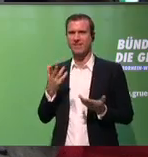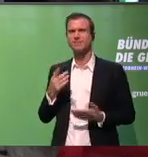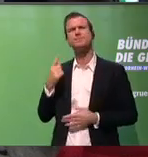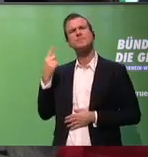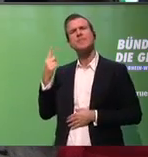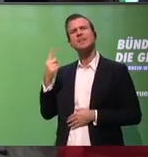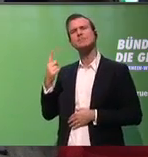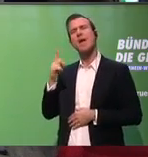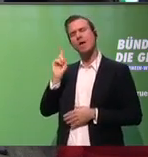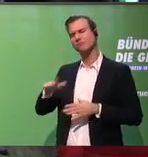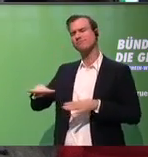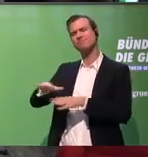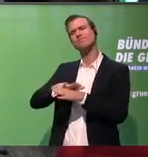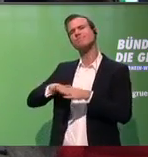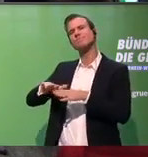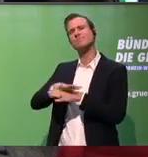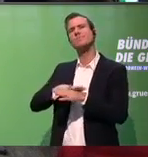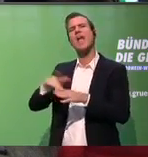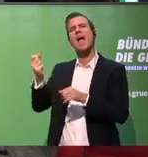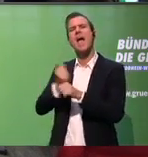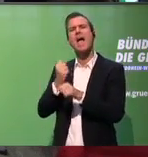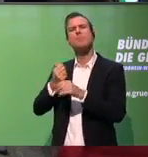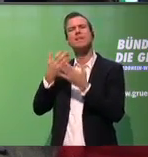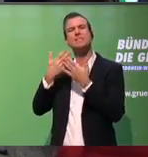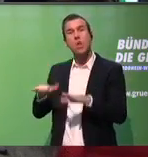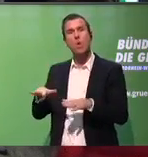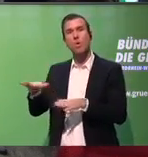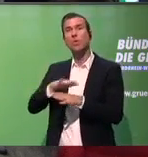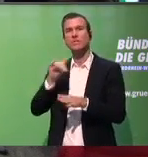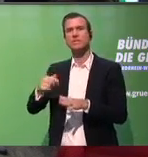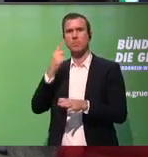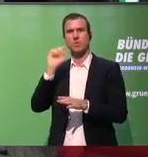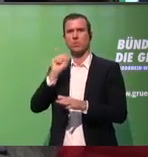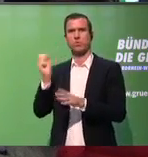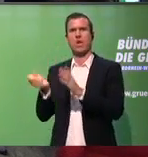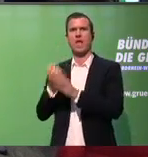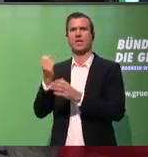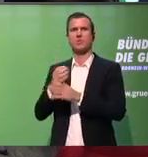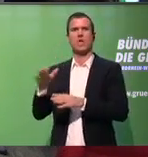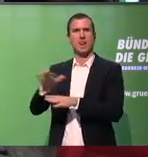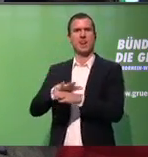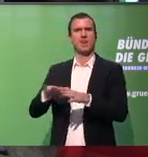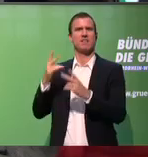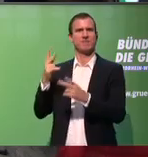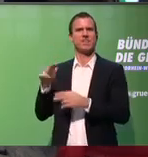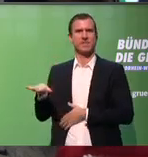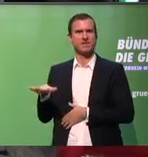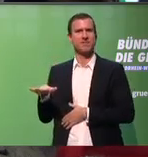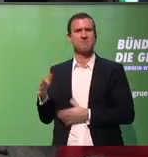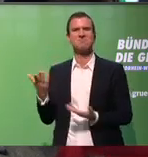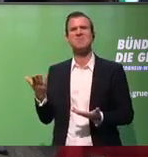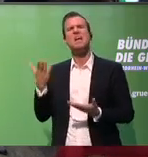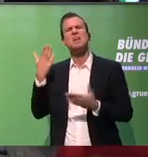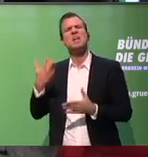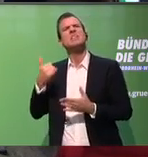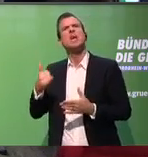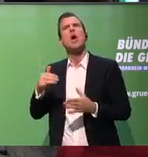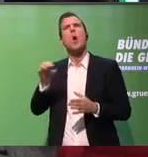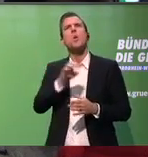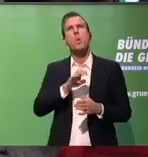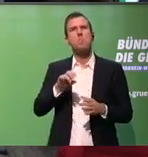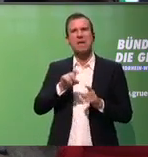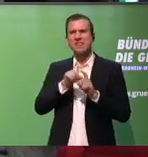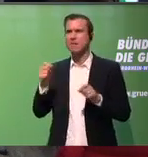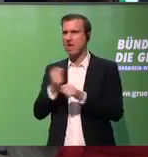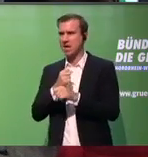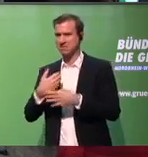ja auch aus einem Land, in dem Arbeitslosigkeit auch derzeit ein aktuelles Thema ist. Was hat Europa mit diesem Thema zu tun und